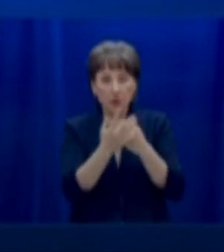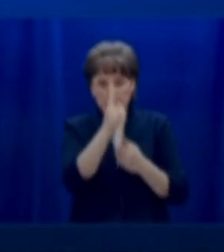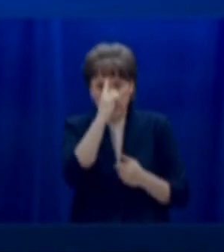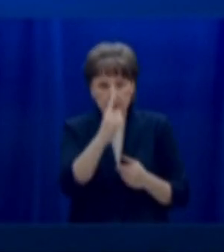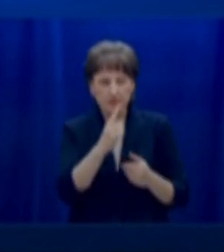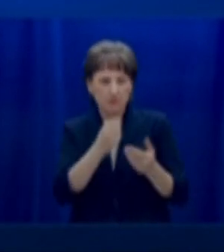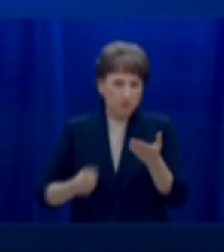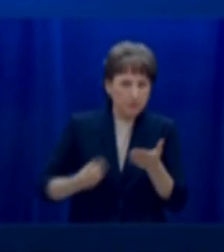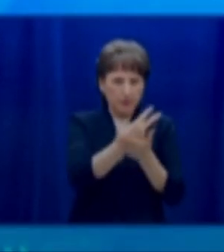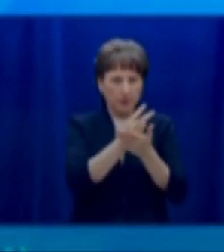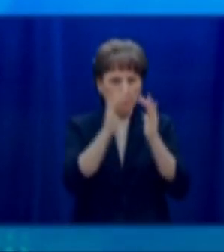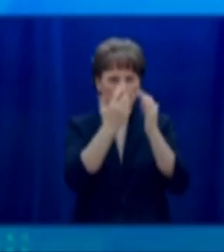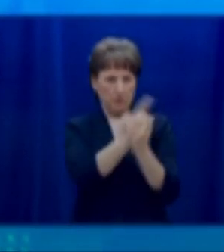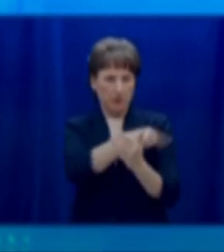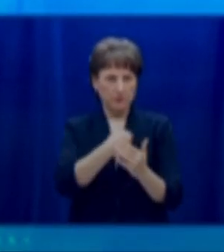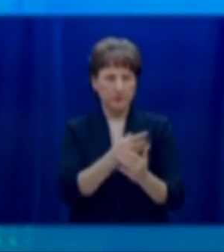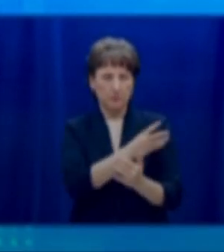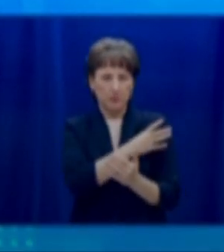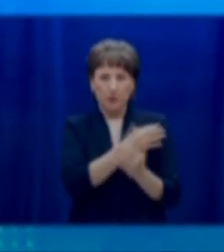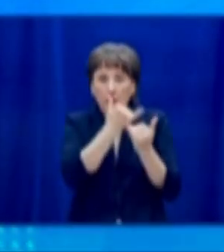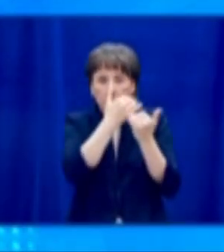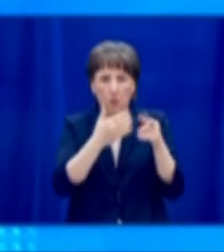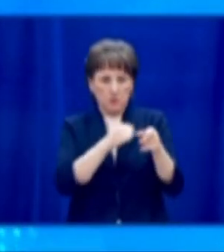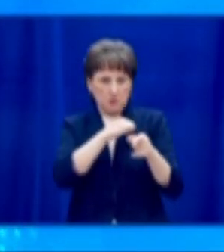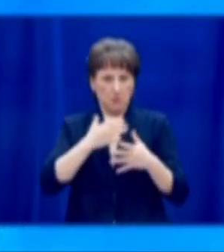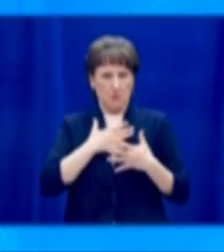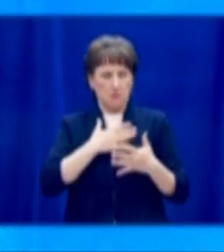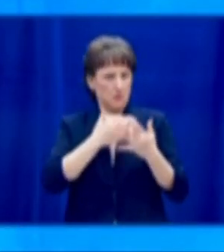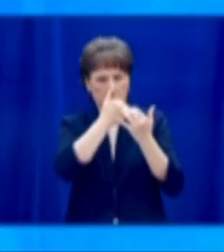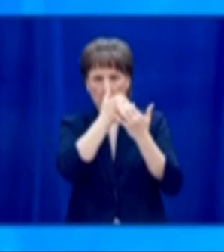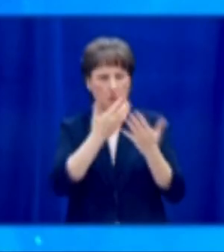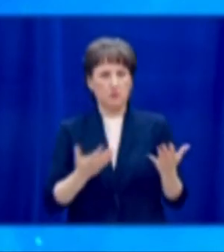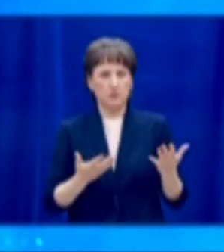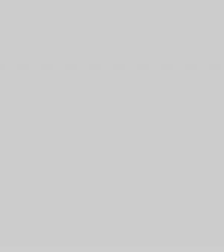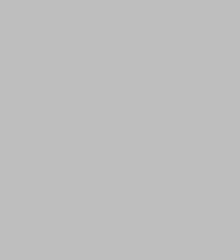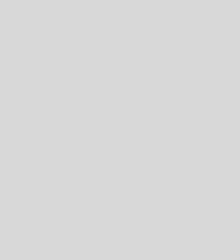месяц находился в реанимации и не мог самостоятельно дышать, и спасти его.